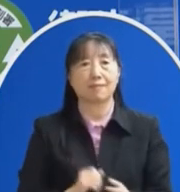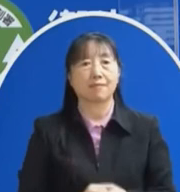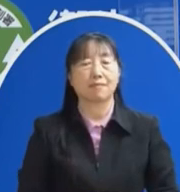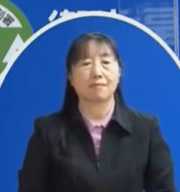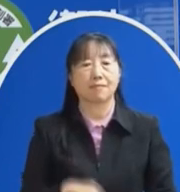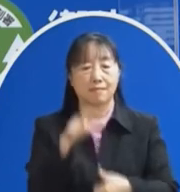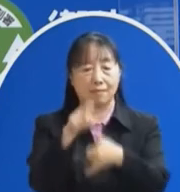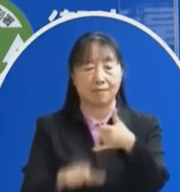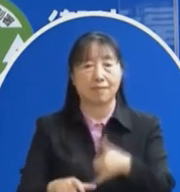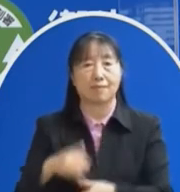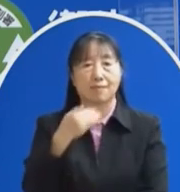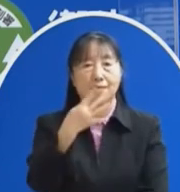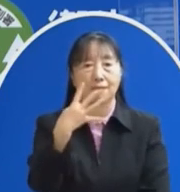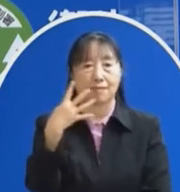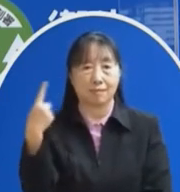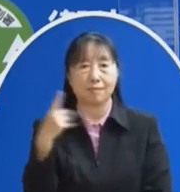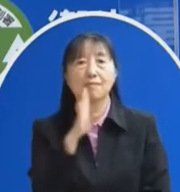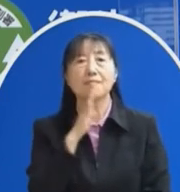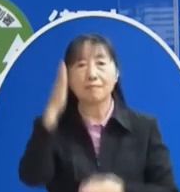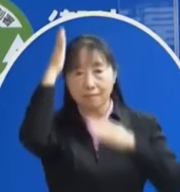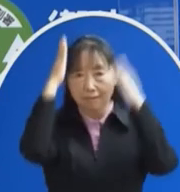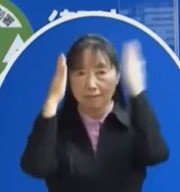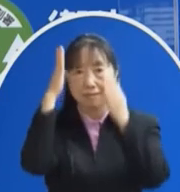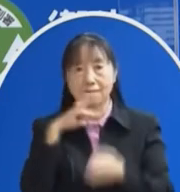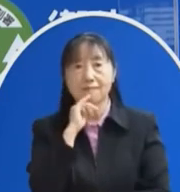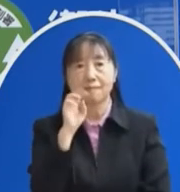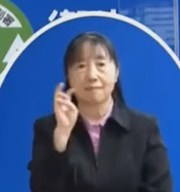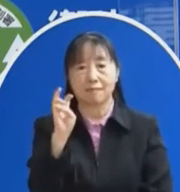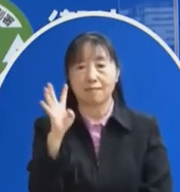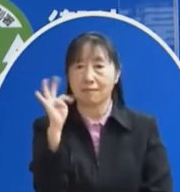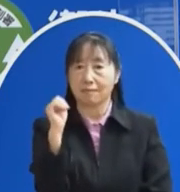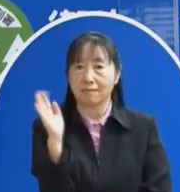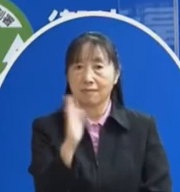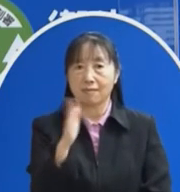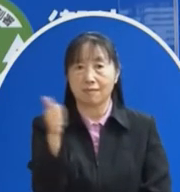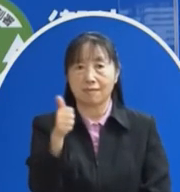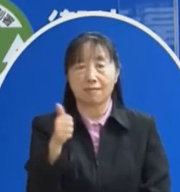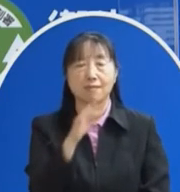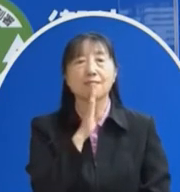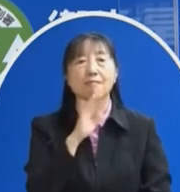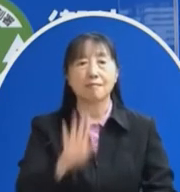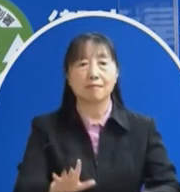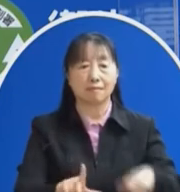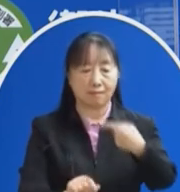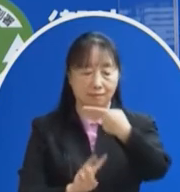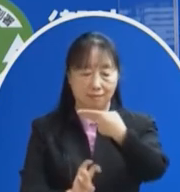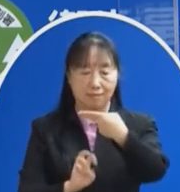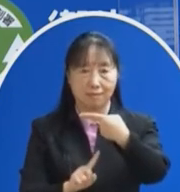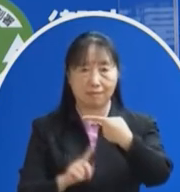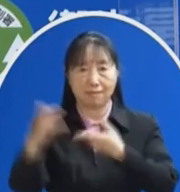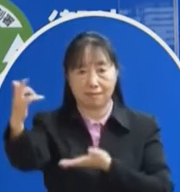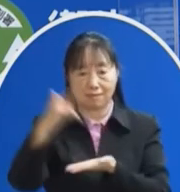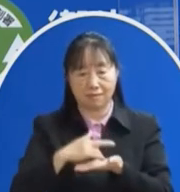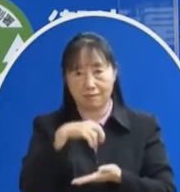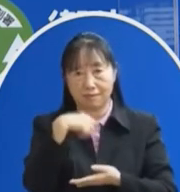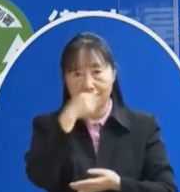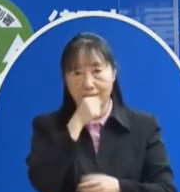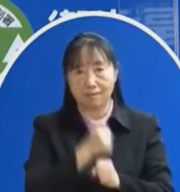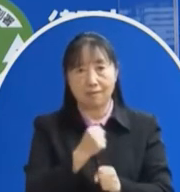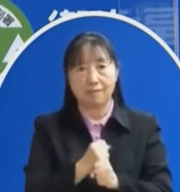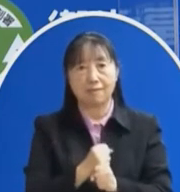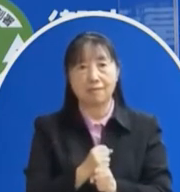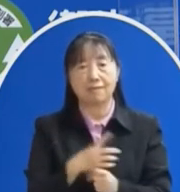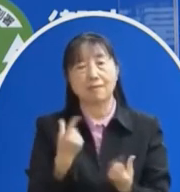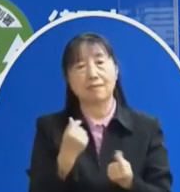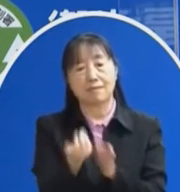案941为马来西亚籍的30多岁的男性，今年1月31日来台工作，持有搭机